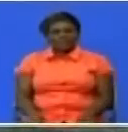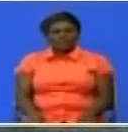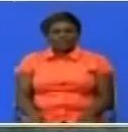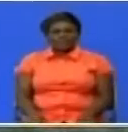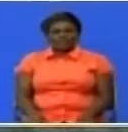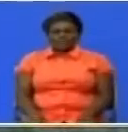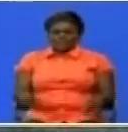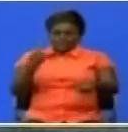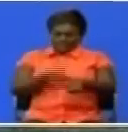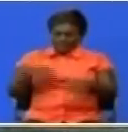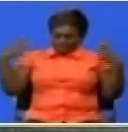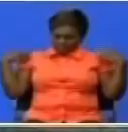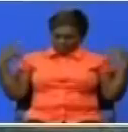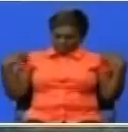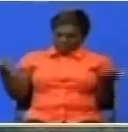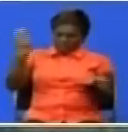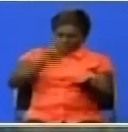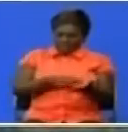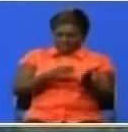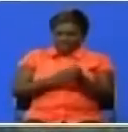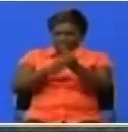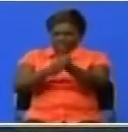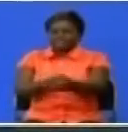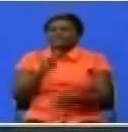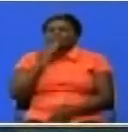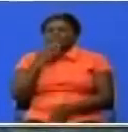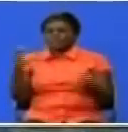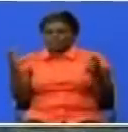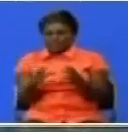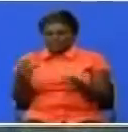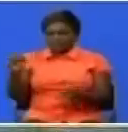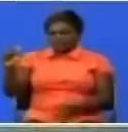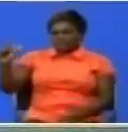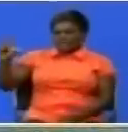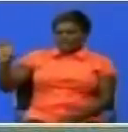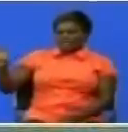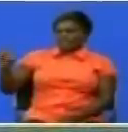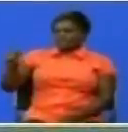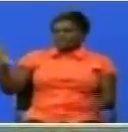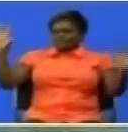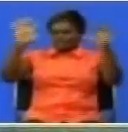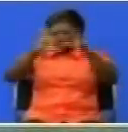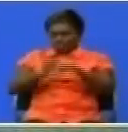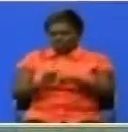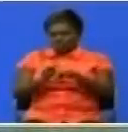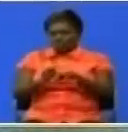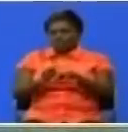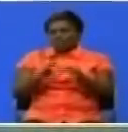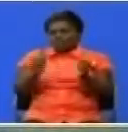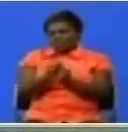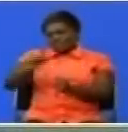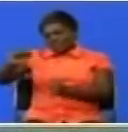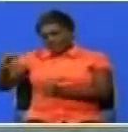Na kwa maandalizi yao, Gor Mahia imesajili nahodha wa FC Leopards beki Jackson Sale. Sale anajiunga na wachezaji wengine ikiwemo Jacob